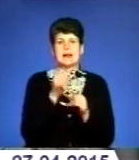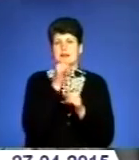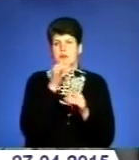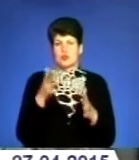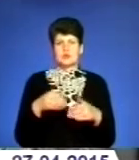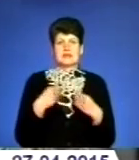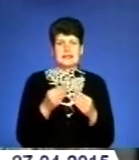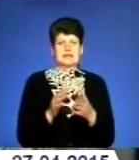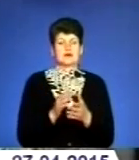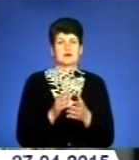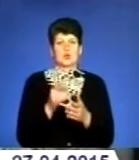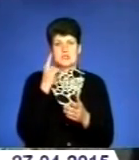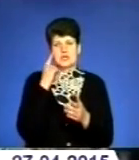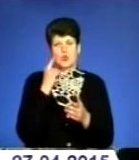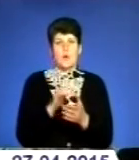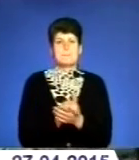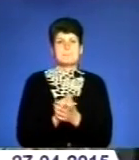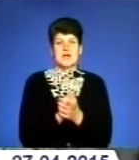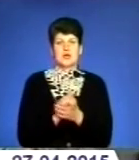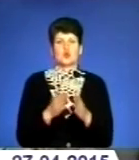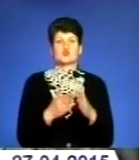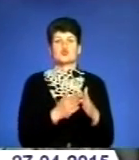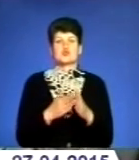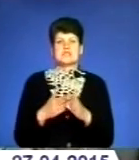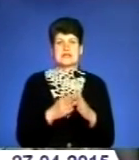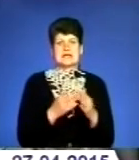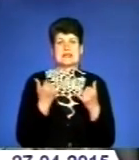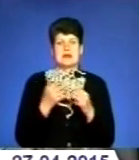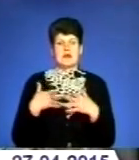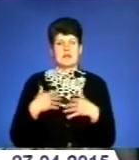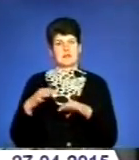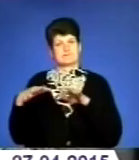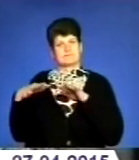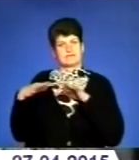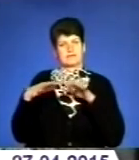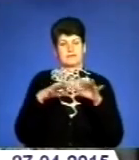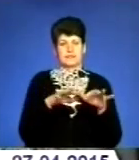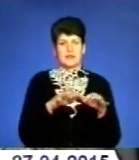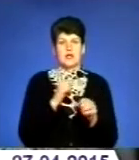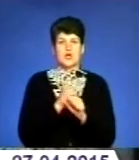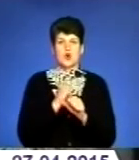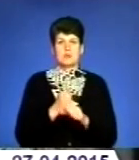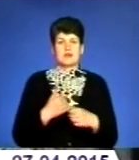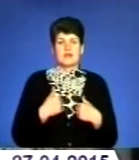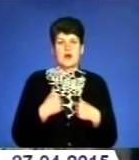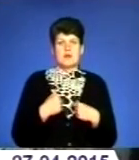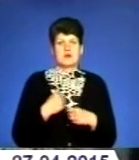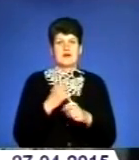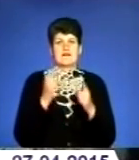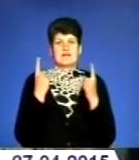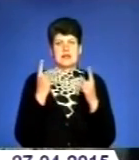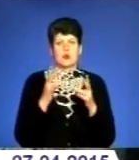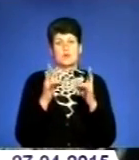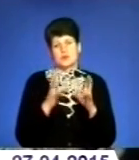Мирного сусіда який зараз нас агресує атакує і робить нам великі велику біду